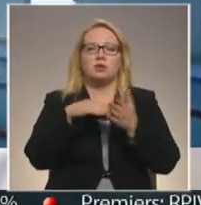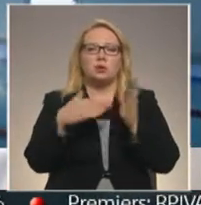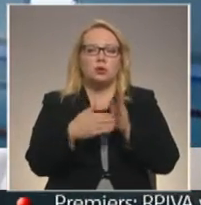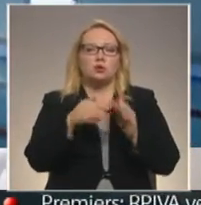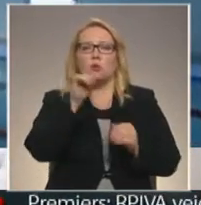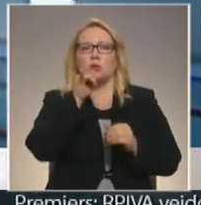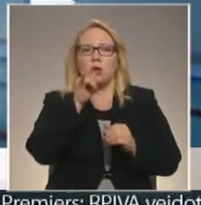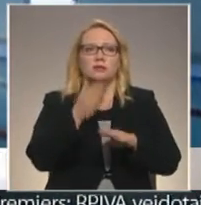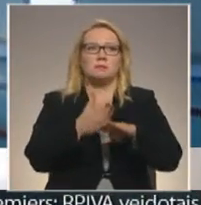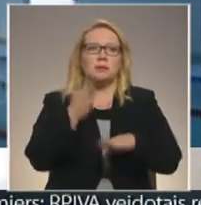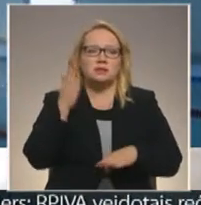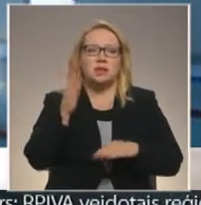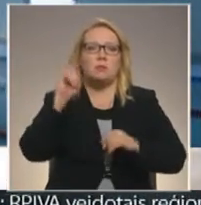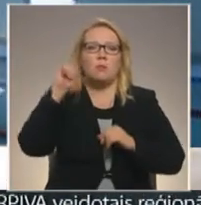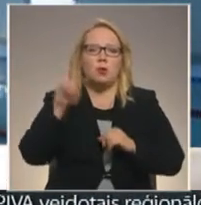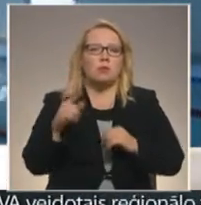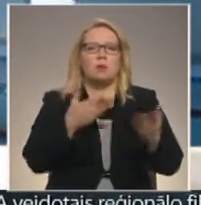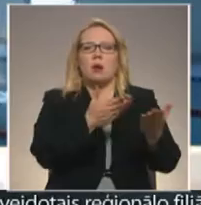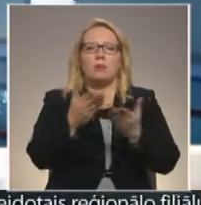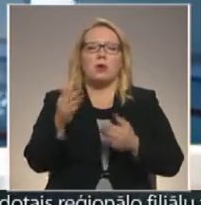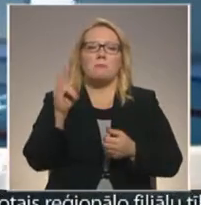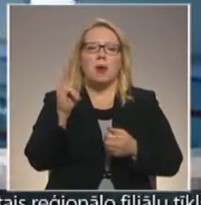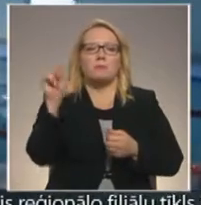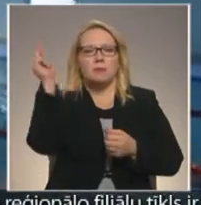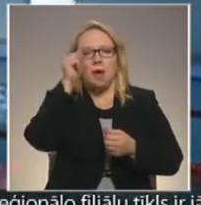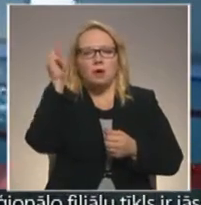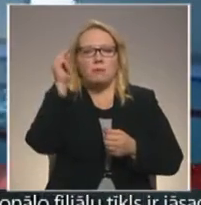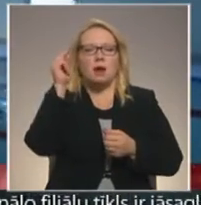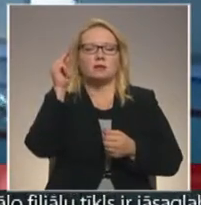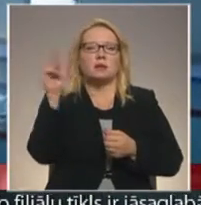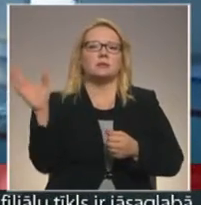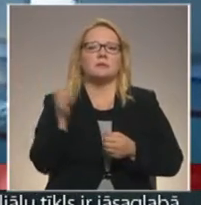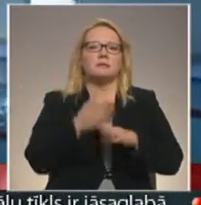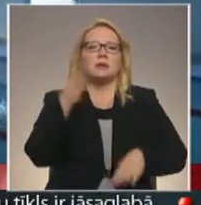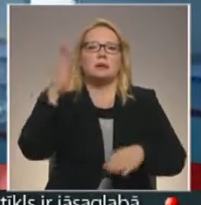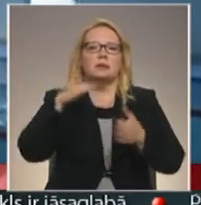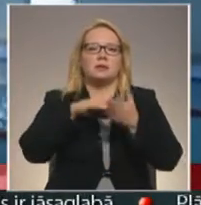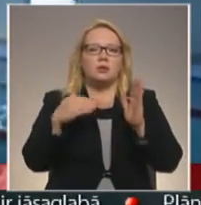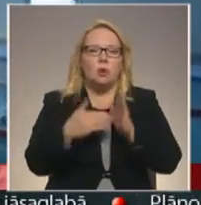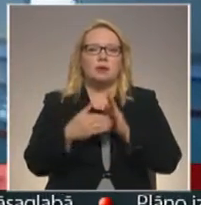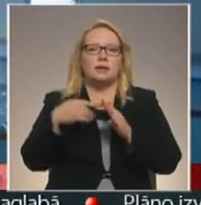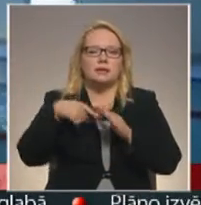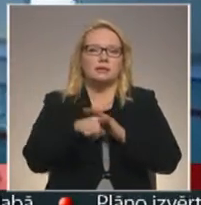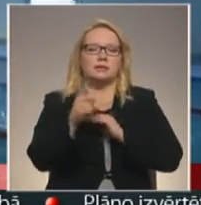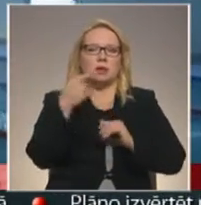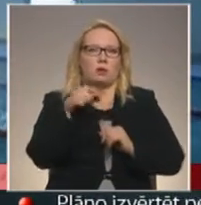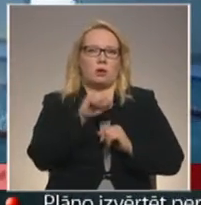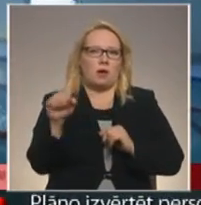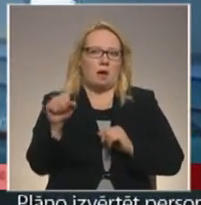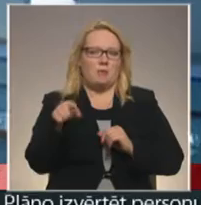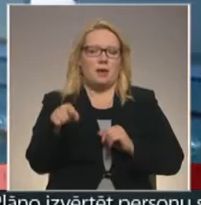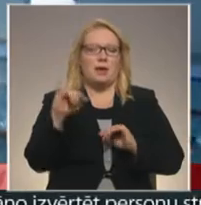ūdens bīstamas. Protams, jebkuram bērnam ir jāiemācās tās bīstamās situācijas iziet no tām. Un, ja